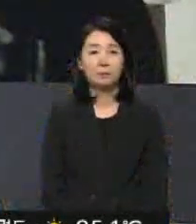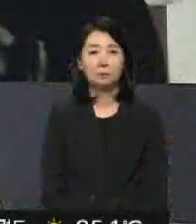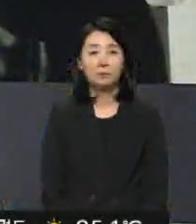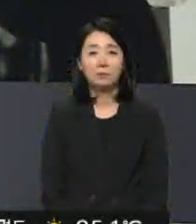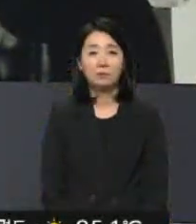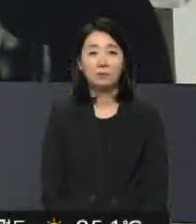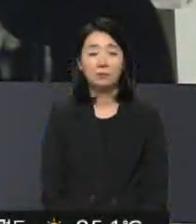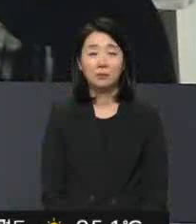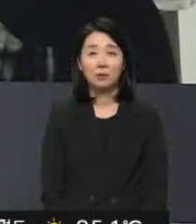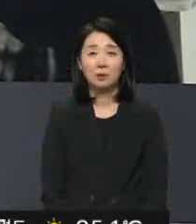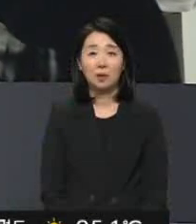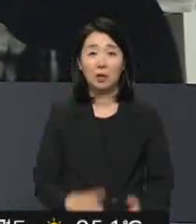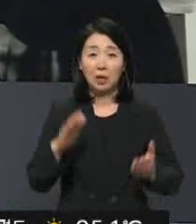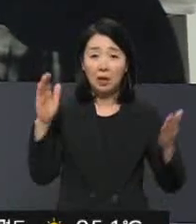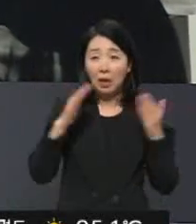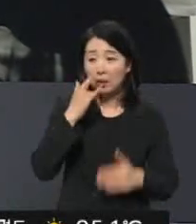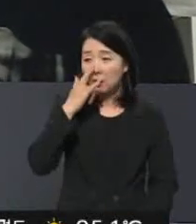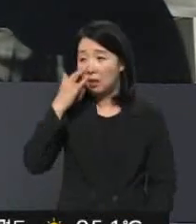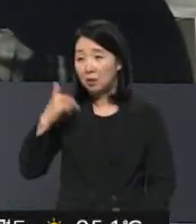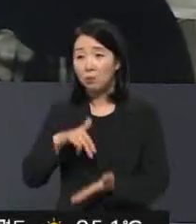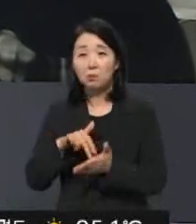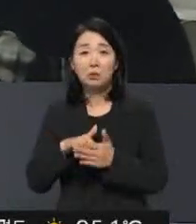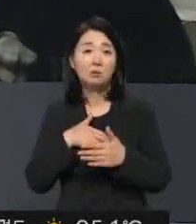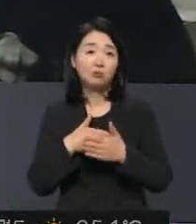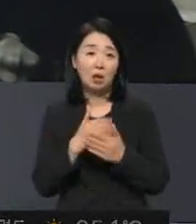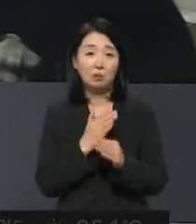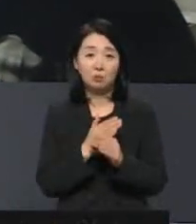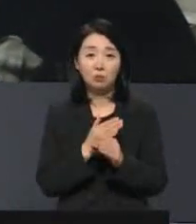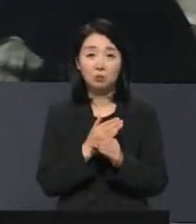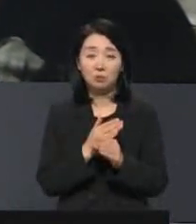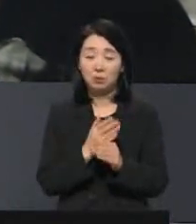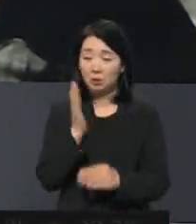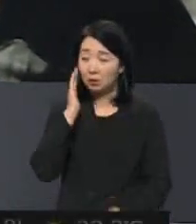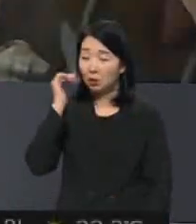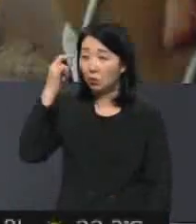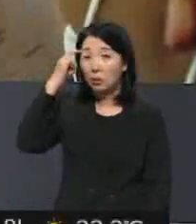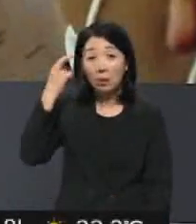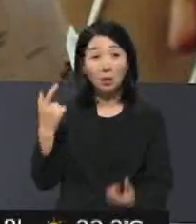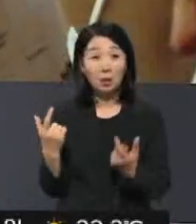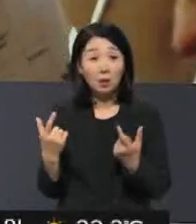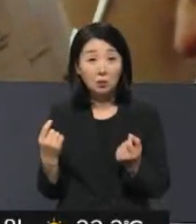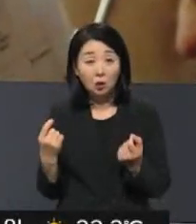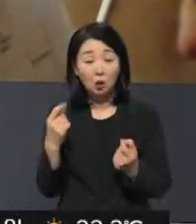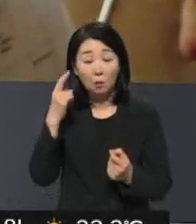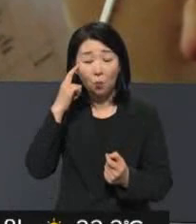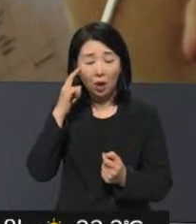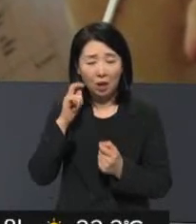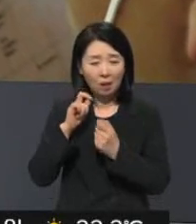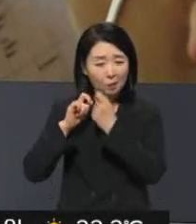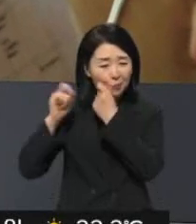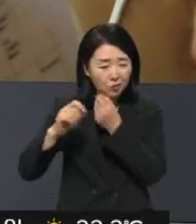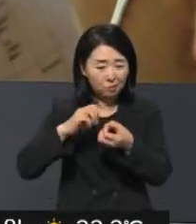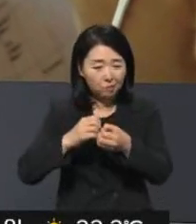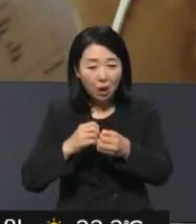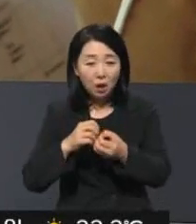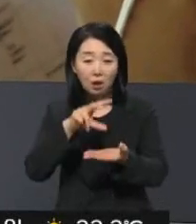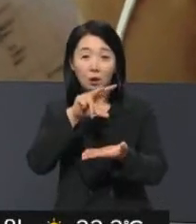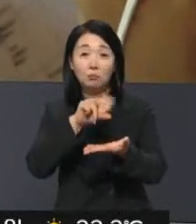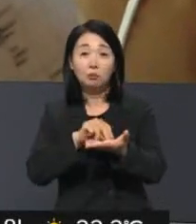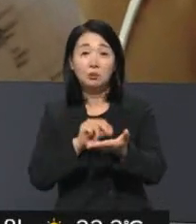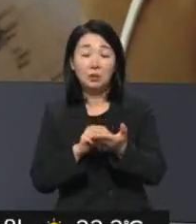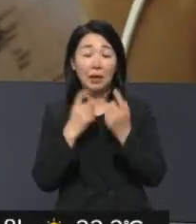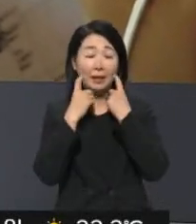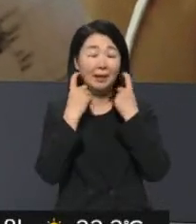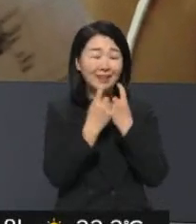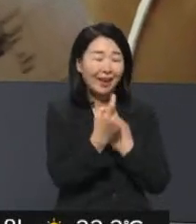바로 수험생과 학부모들이 불안해한다는 겁니다. 윤 대통령 생각처럼 물론 킬러 문항 때문에 사교육 시장을 찾는